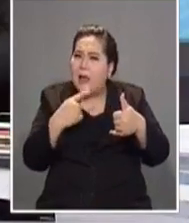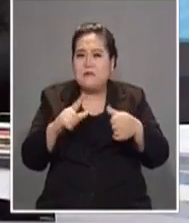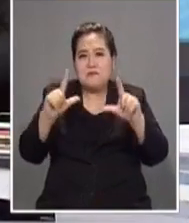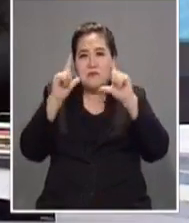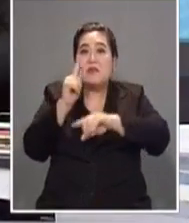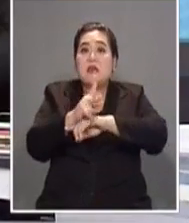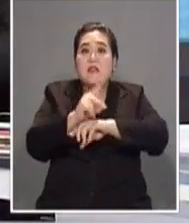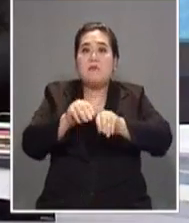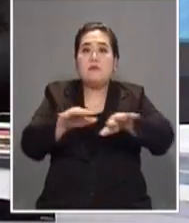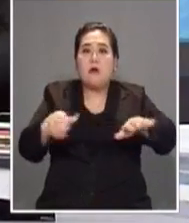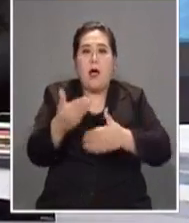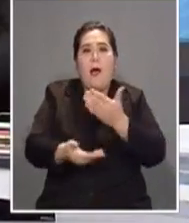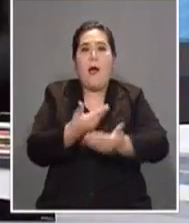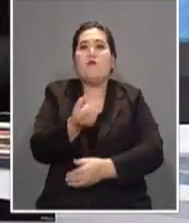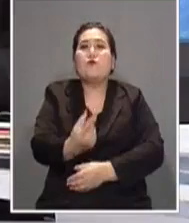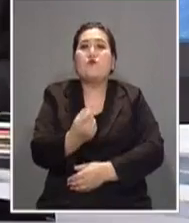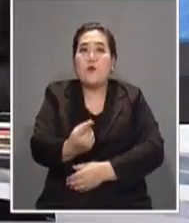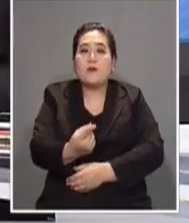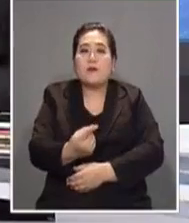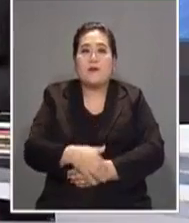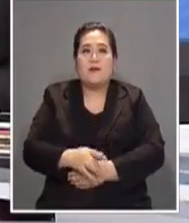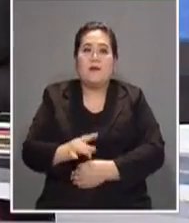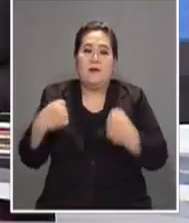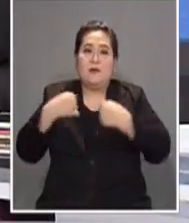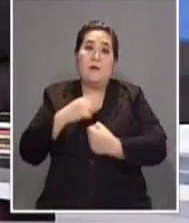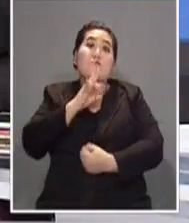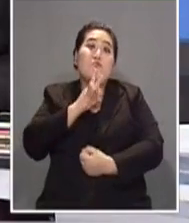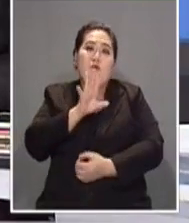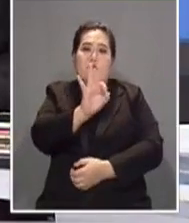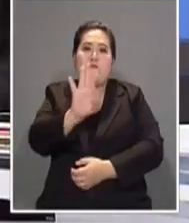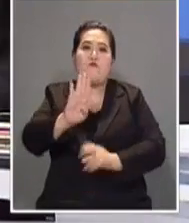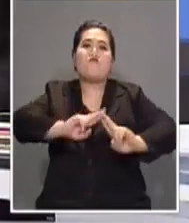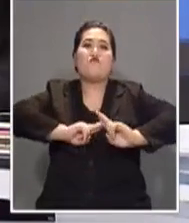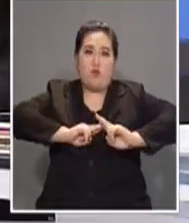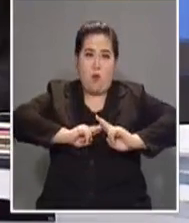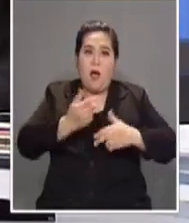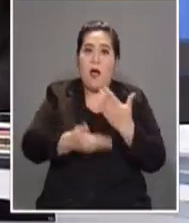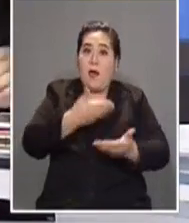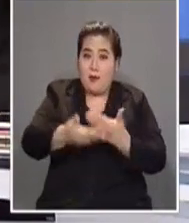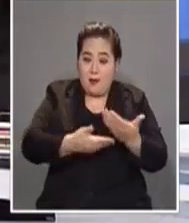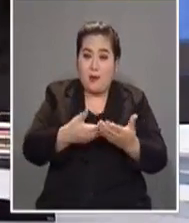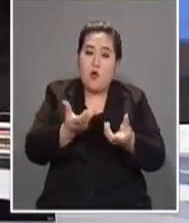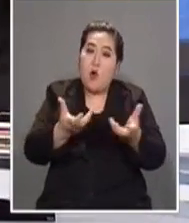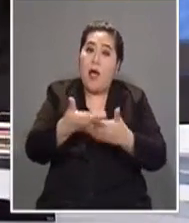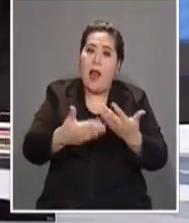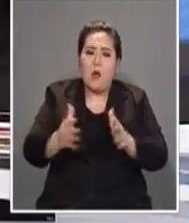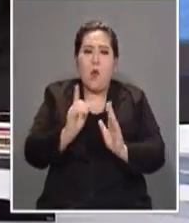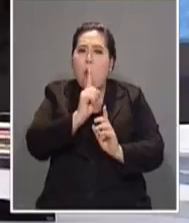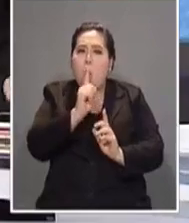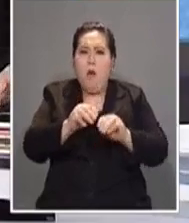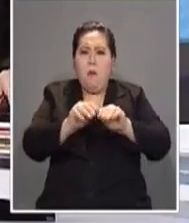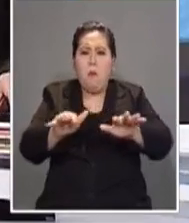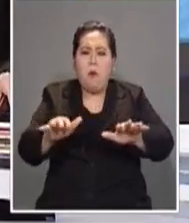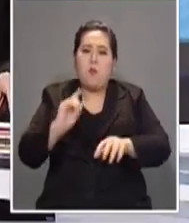ลฟ์สดนะคะรีวิวสินค้าชนิดหนึ่งในชุดวาบวิวบน Facebook ส่วนตัวนะคะแล้วก็ถูกวิพากษ์วิจารณ์อย่างมากจ